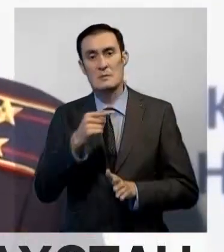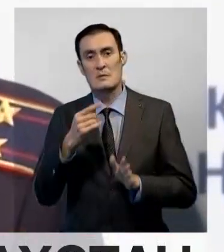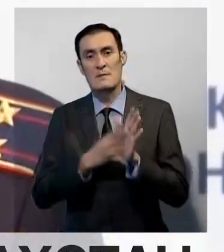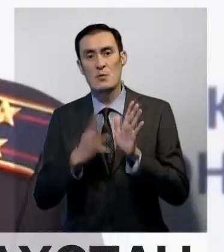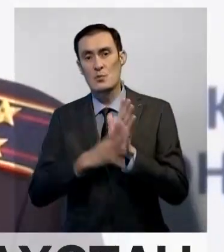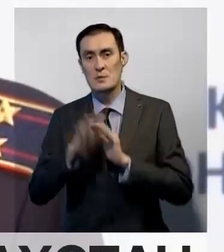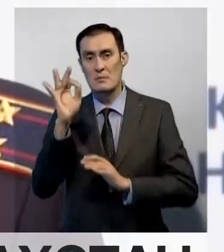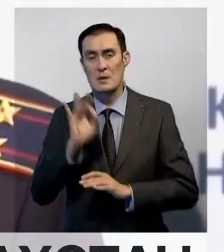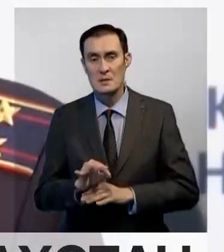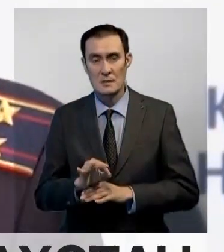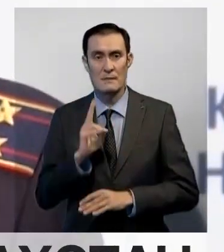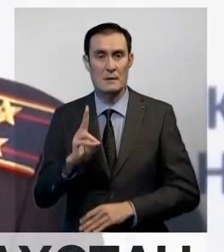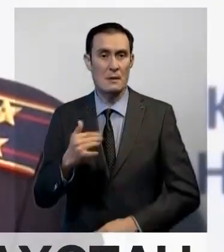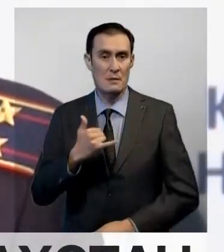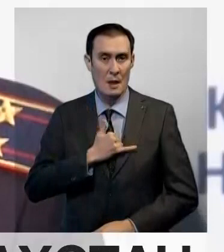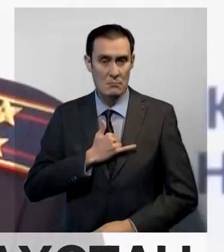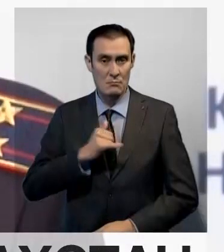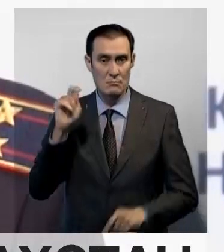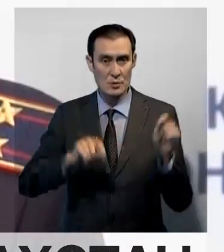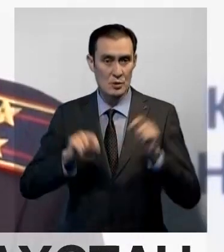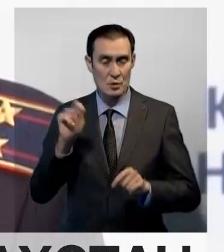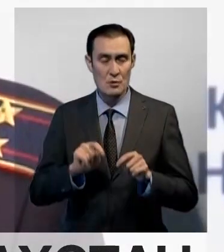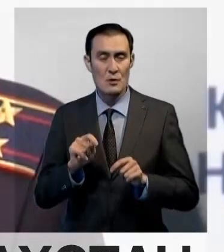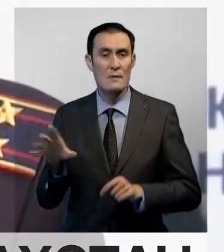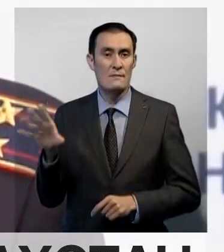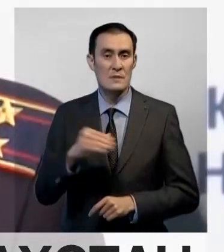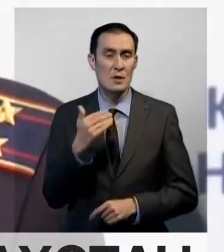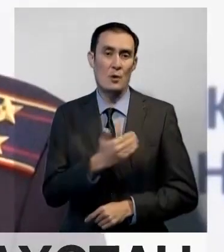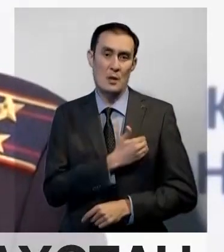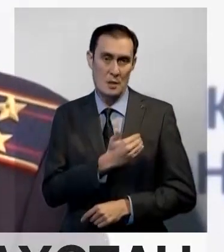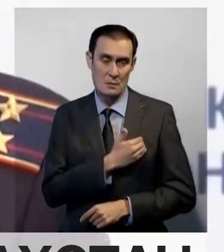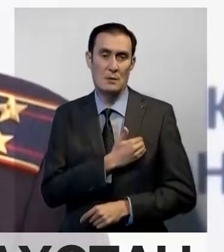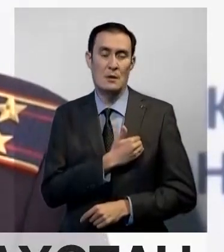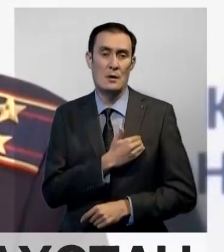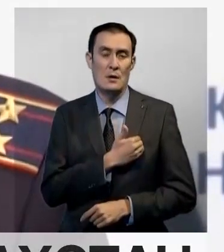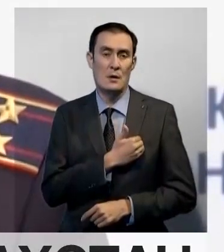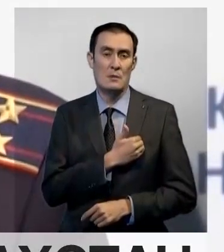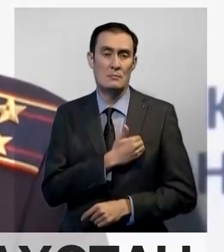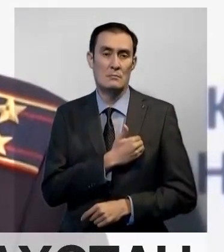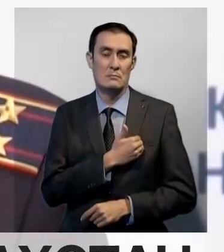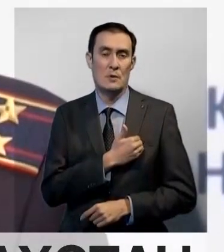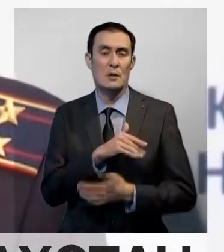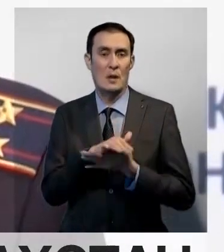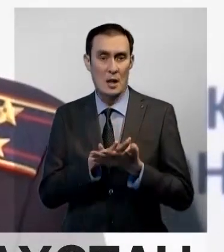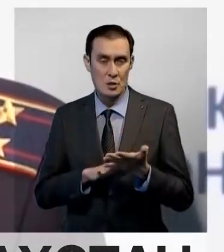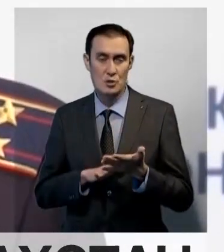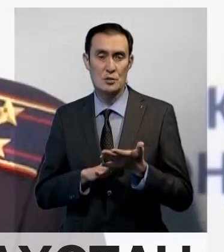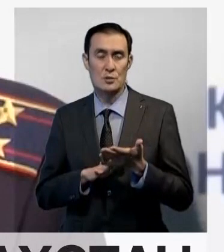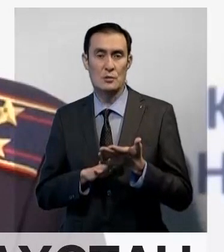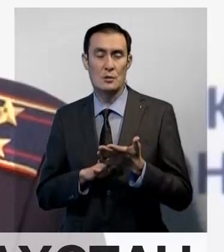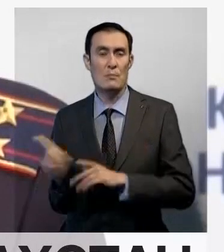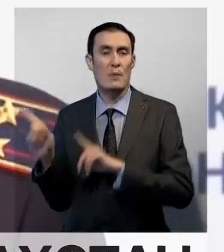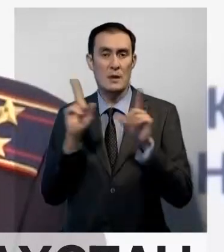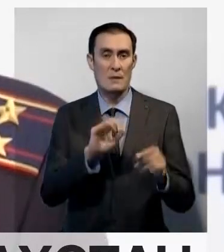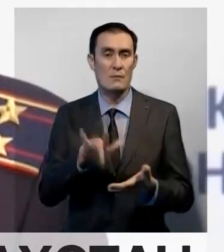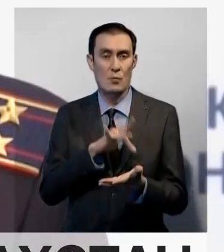80-90% прибывших к нам, они все изъявляют желание, значит, далее следовать в